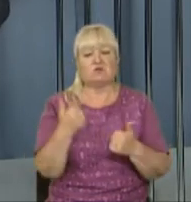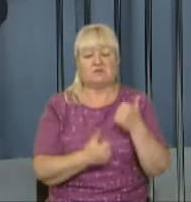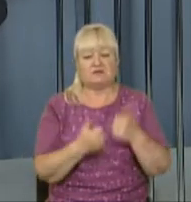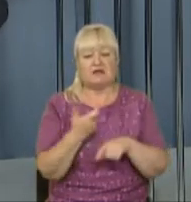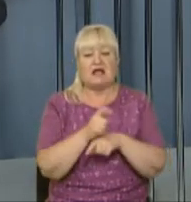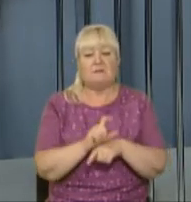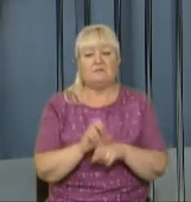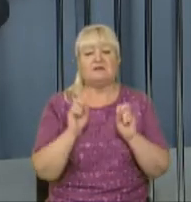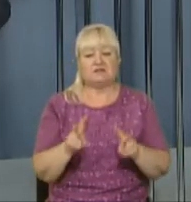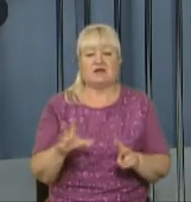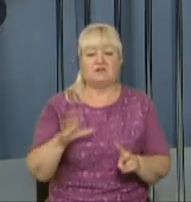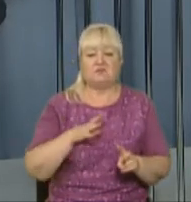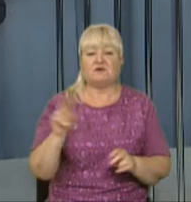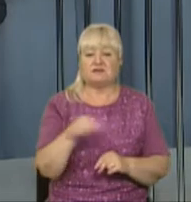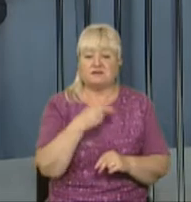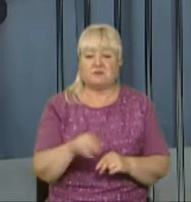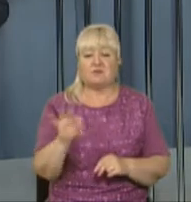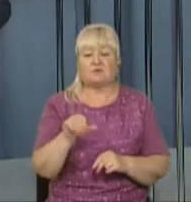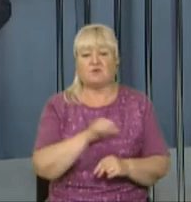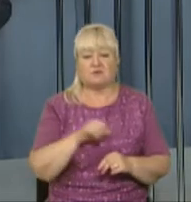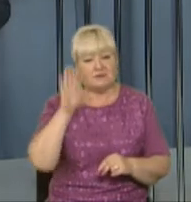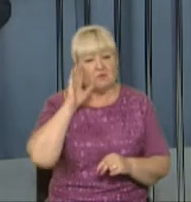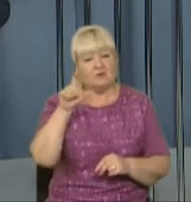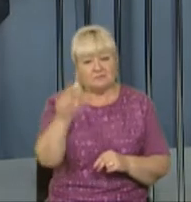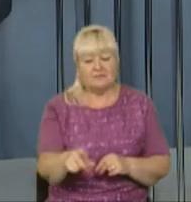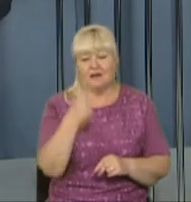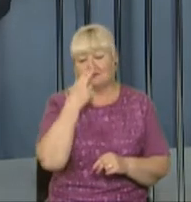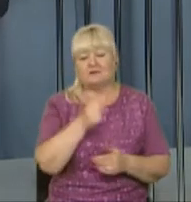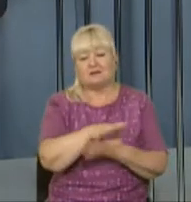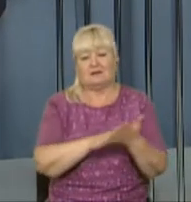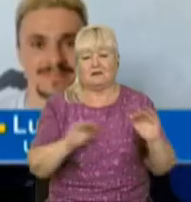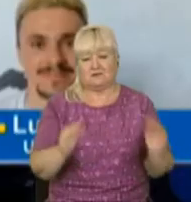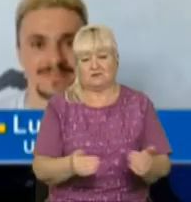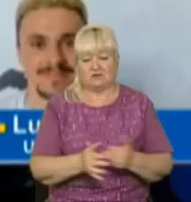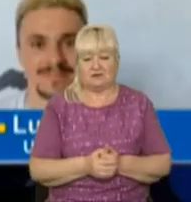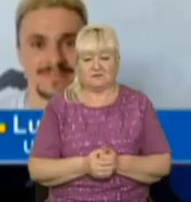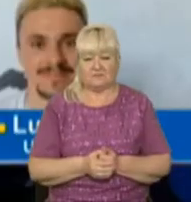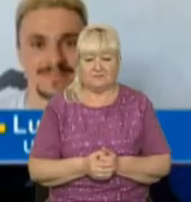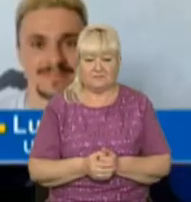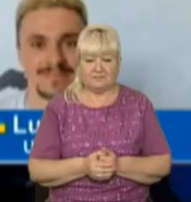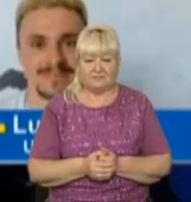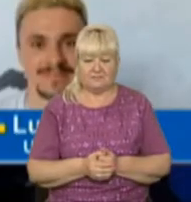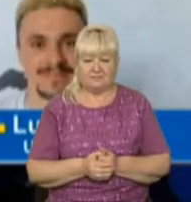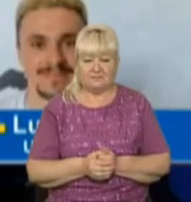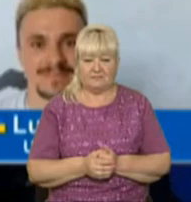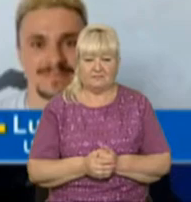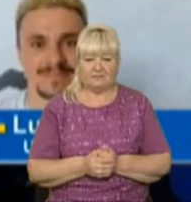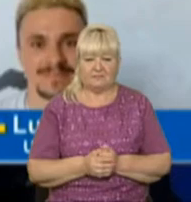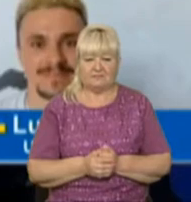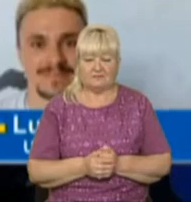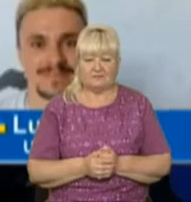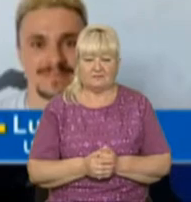Більше про те, як відбувався чемпіонат, та про самого брейкдансера дивіться далі у сюжеті. Лусі Скай!